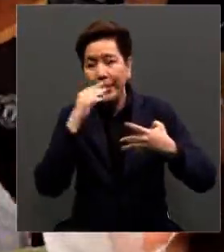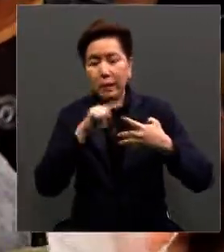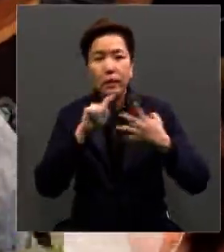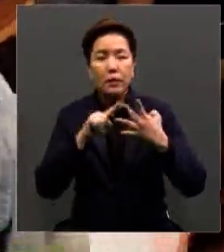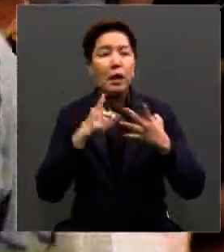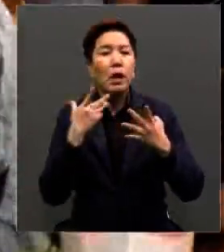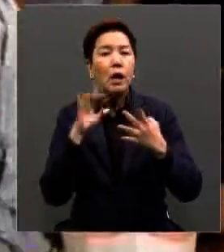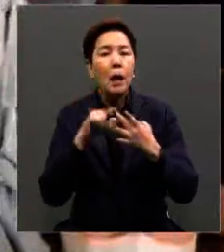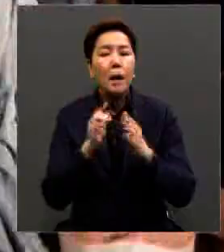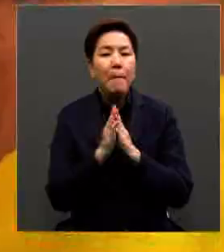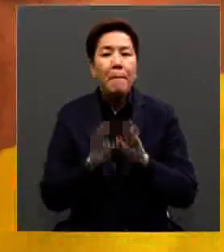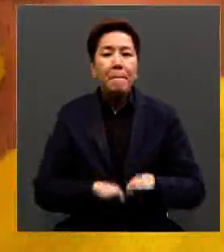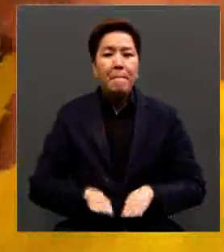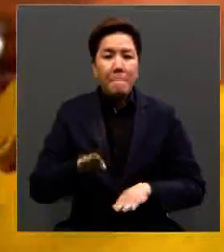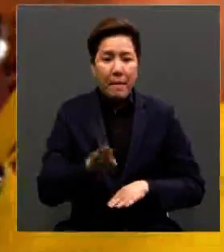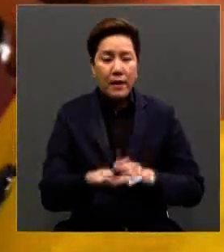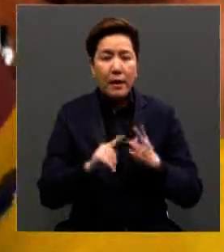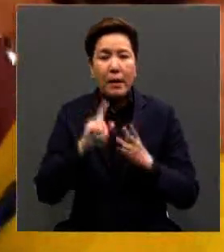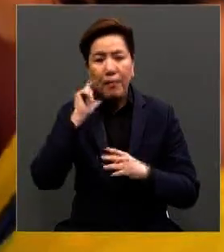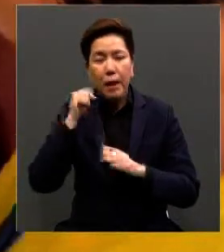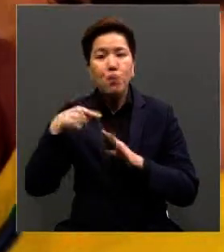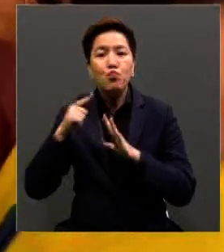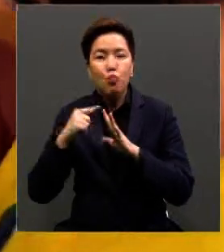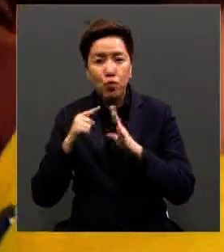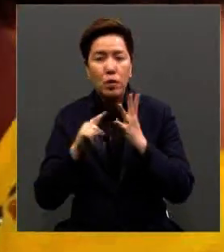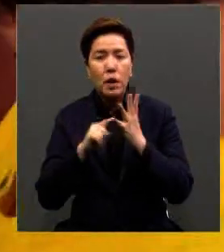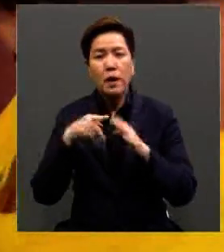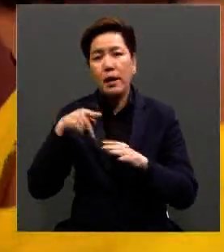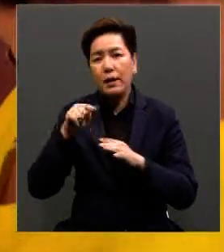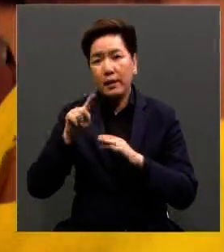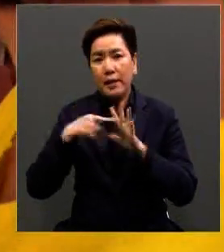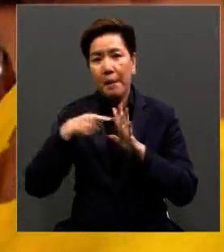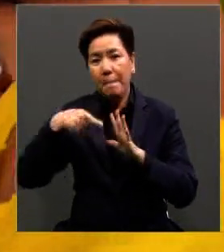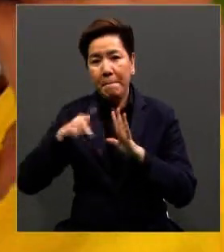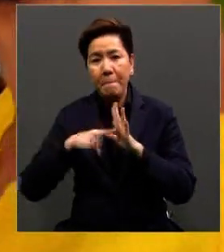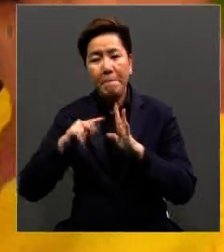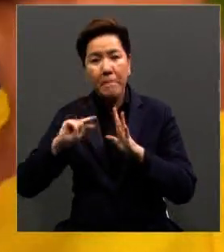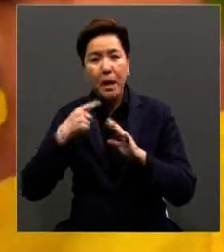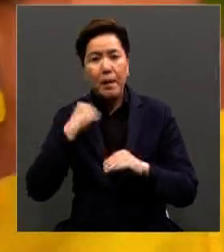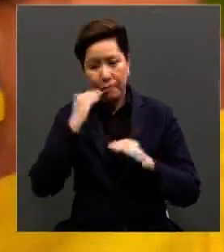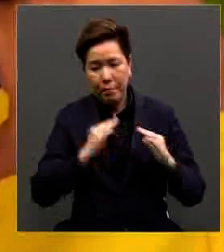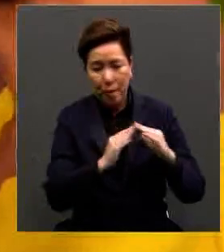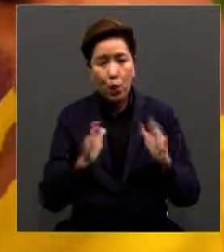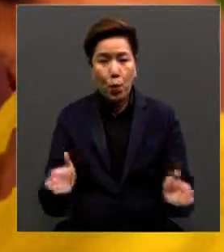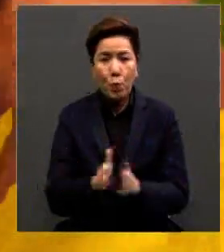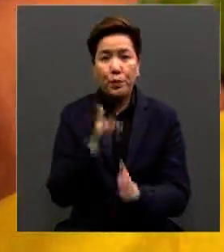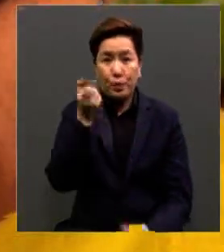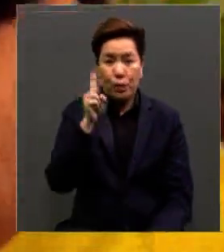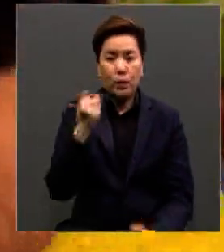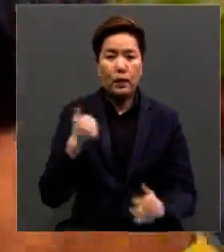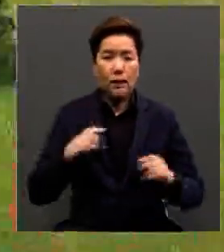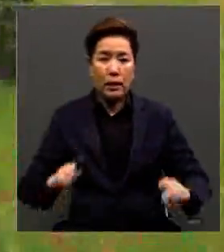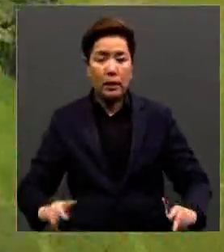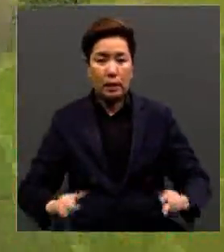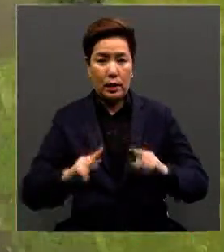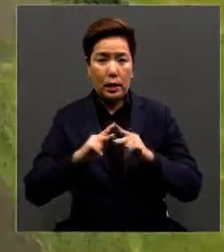ตำบลพระบาทวังตวงตำบลแม่ปุและตำบลผาปังนะฮะรวมทั้งสิ้น 2หมู่บ้านก็ทางรัฐมนตรี